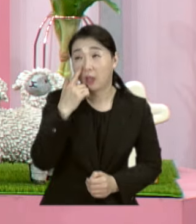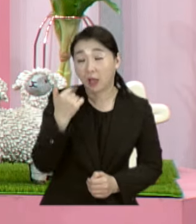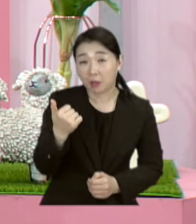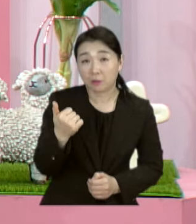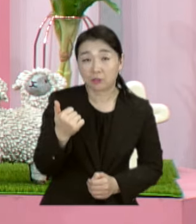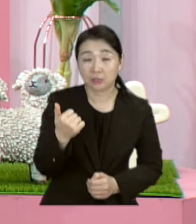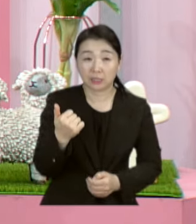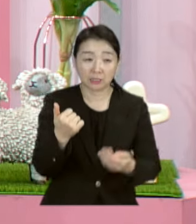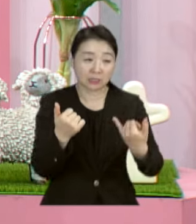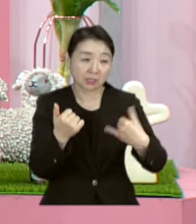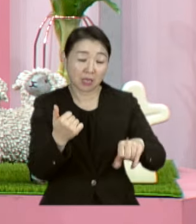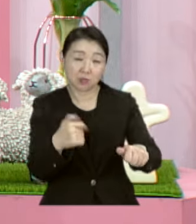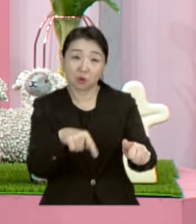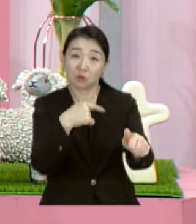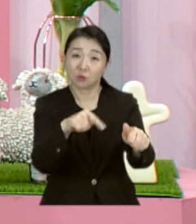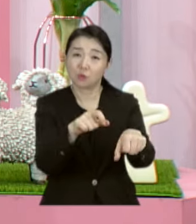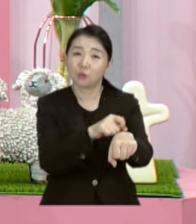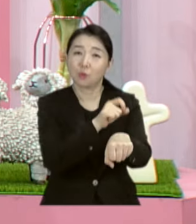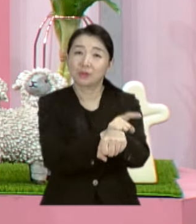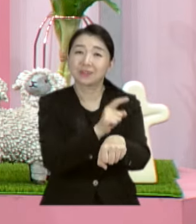교육법이 있습니다. 아, 또 있으세요? 예, 예.